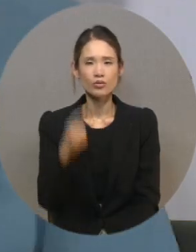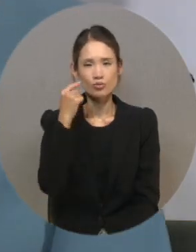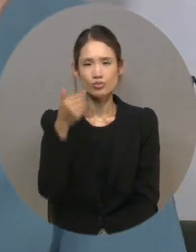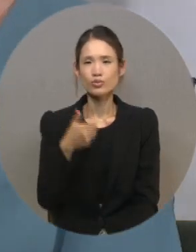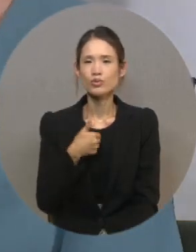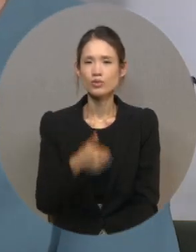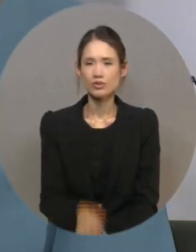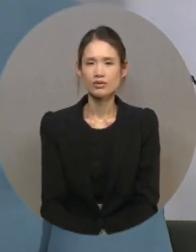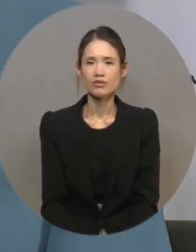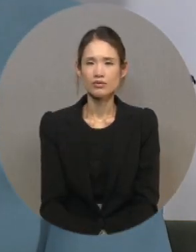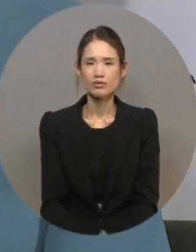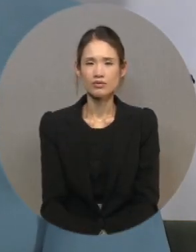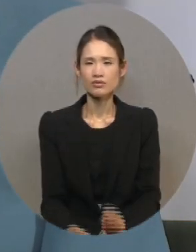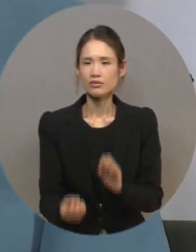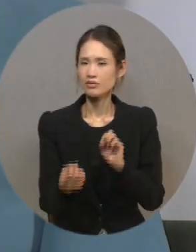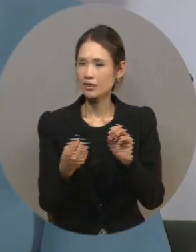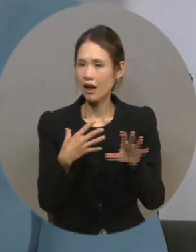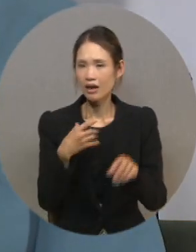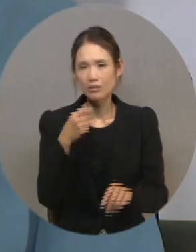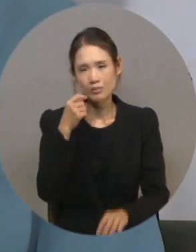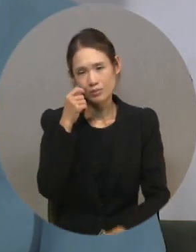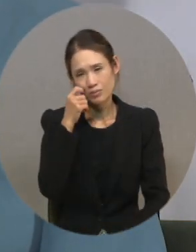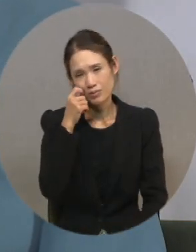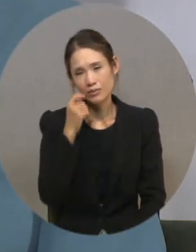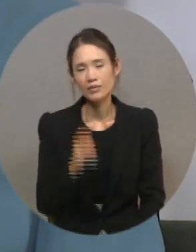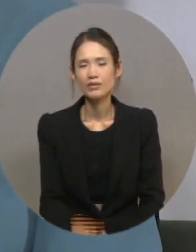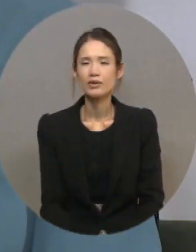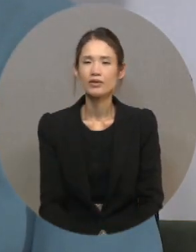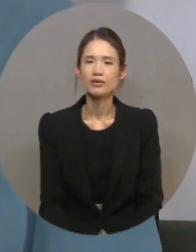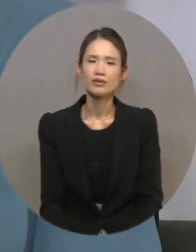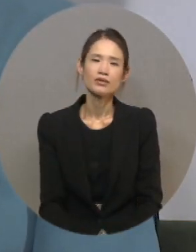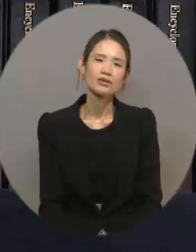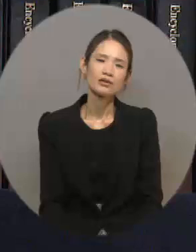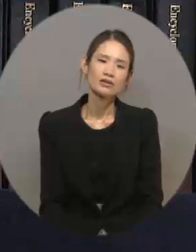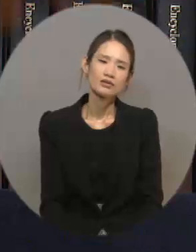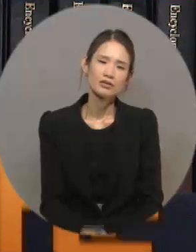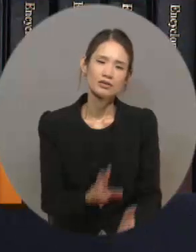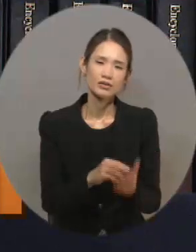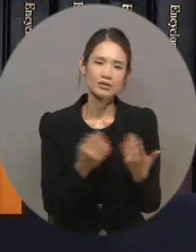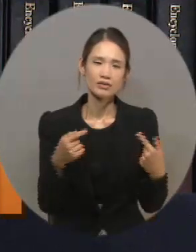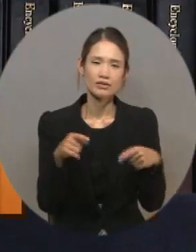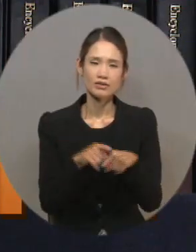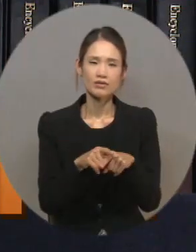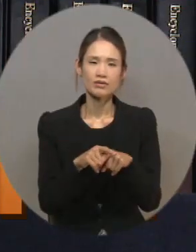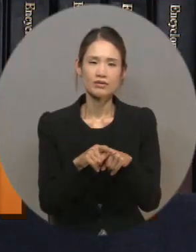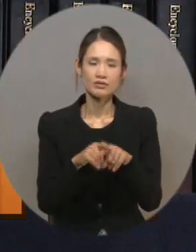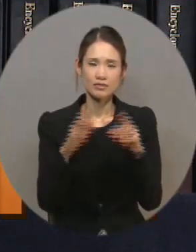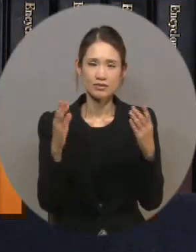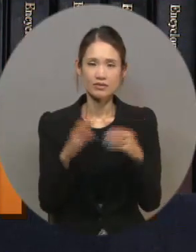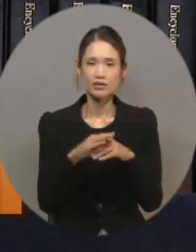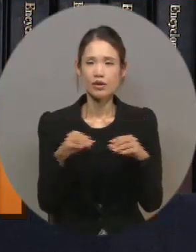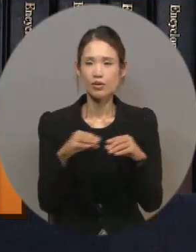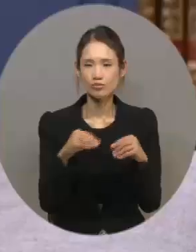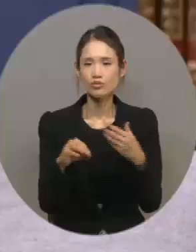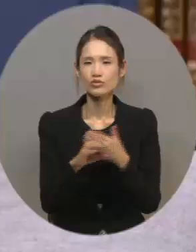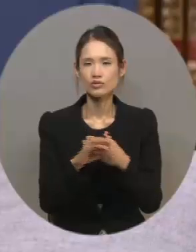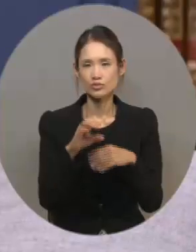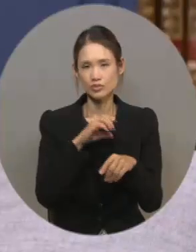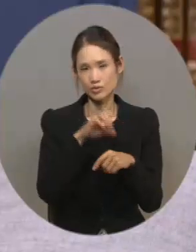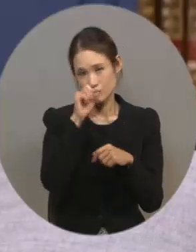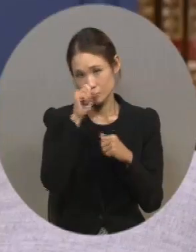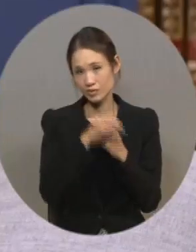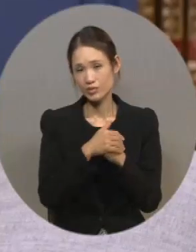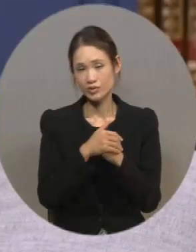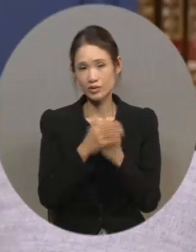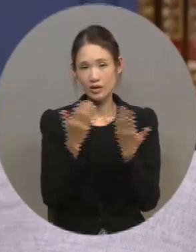물어보는데 제가 답변을 못 하고 있어요. 그래서 이런 문제들을 같이 다 해서 풀었으면. 학령